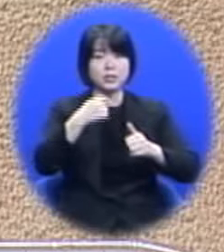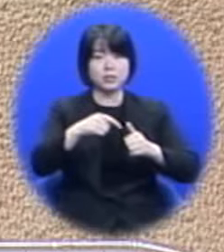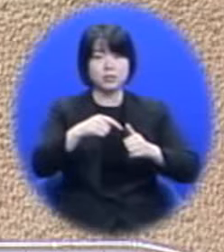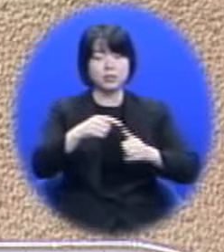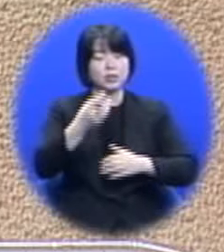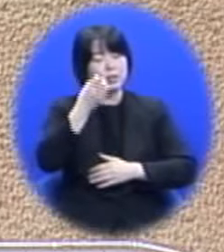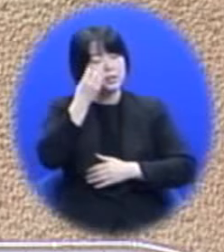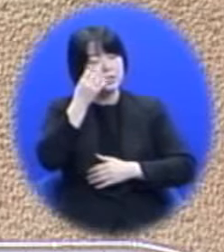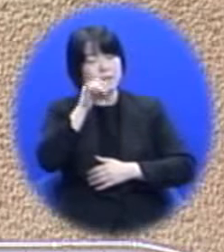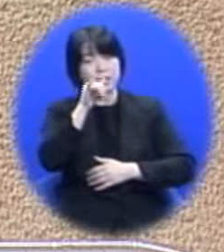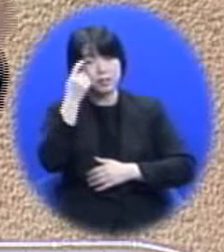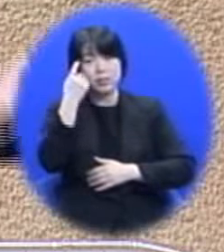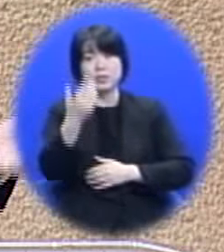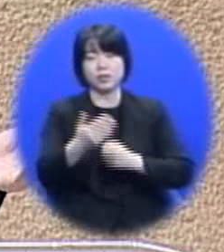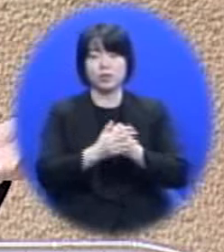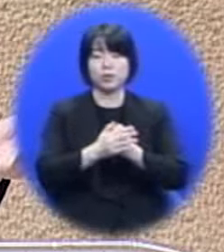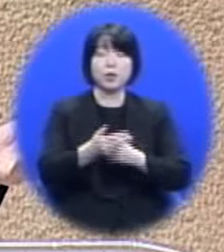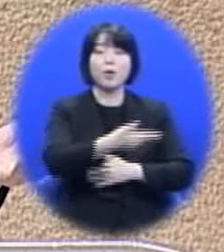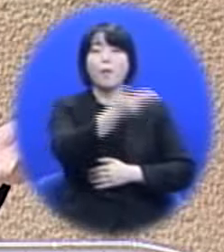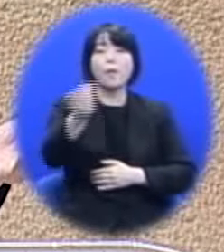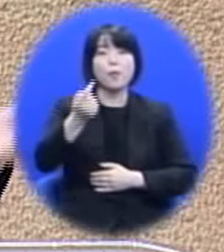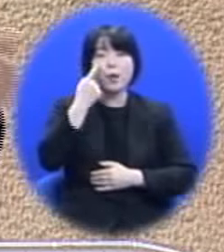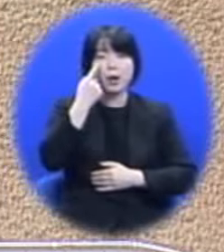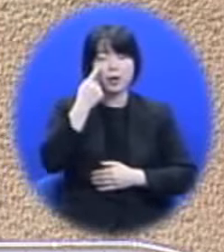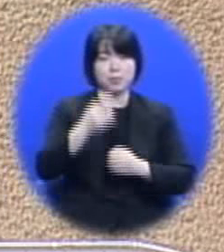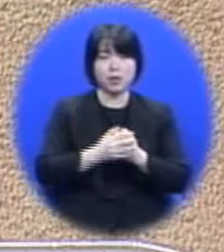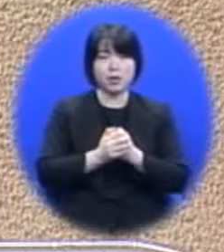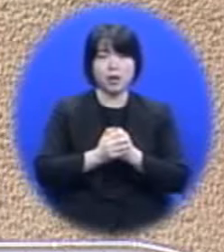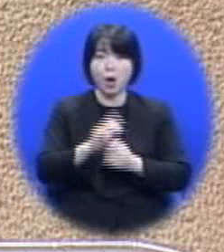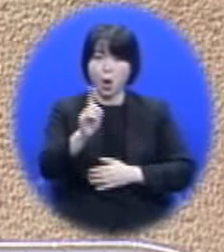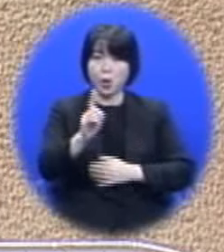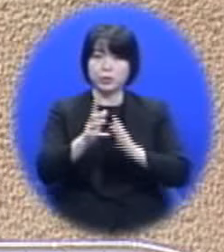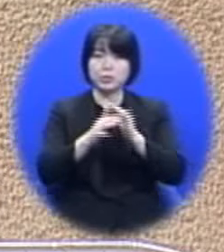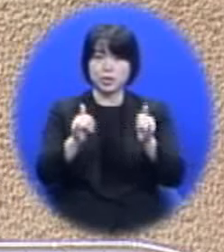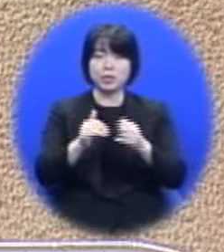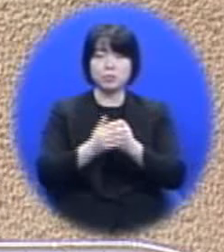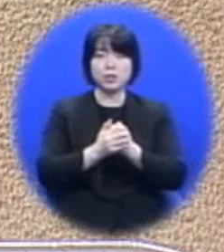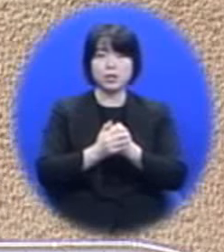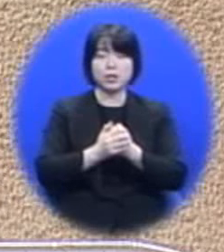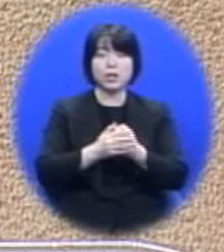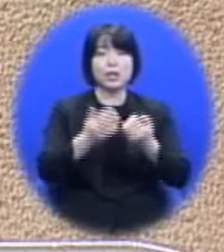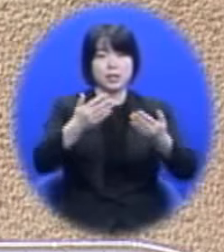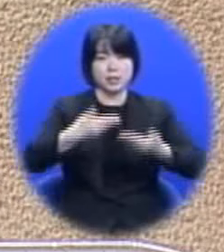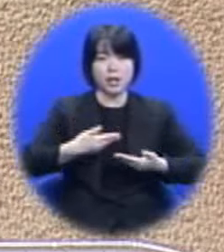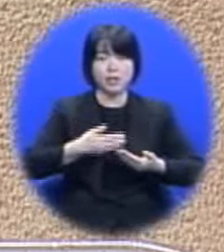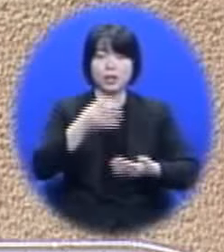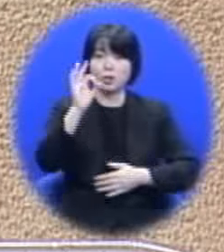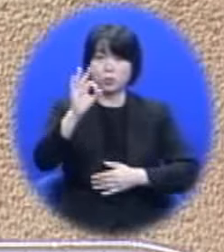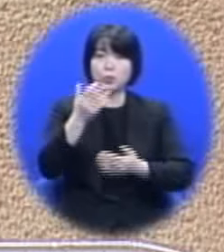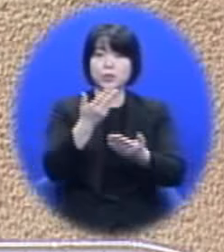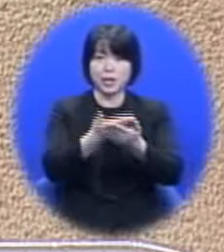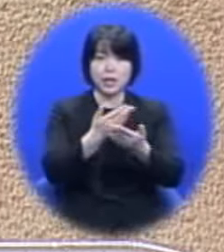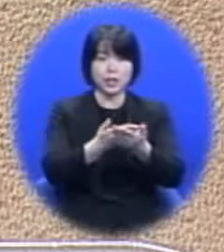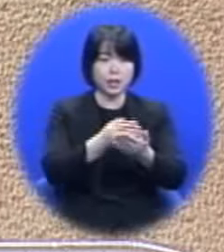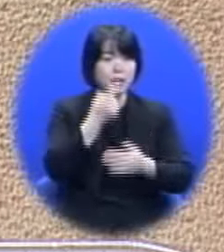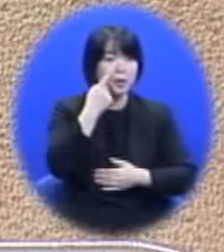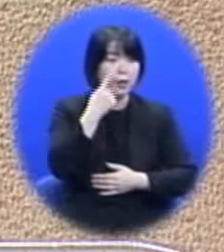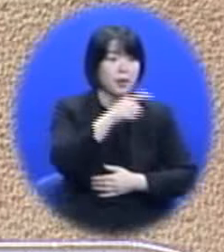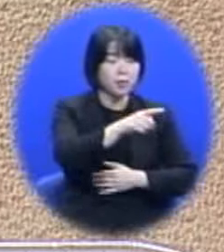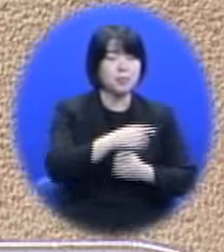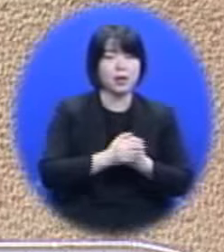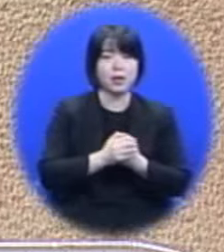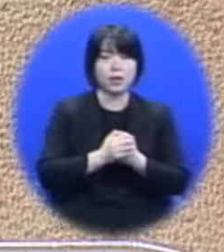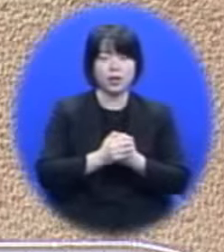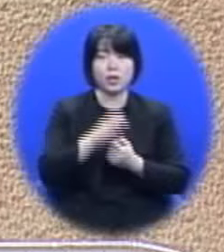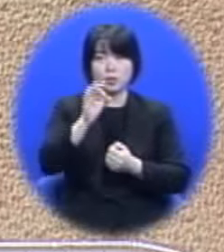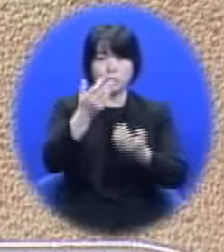이상하잖아요. 아니 여러분 한번 생각해 보세요. 어떤 사람이 나에게 돈을 달라고 하세요.